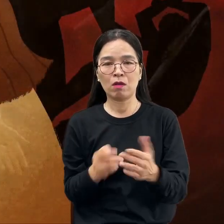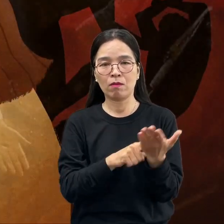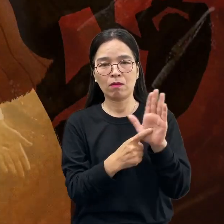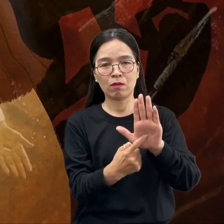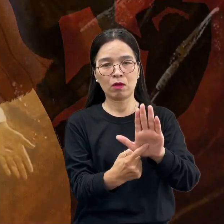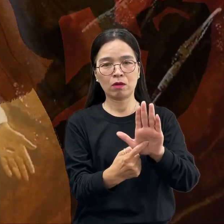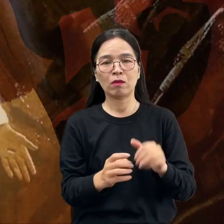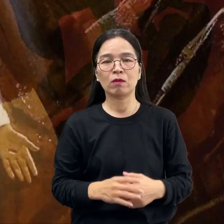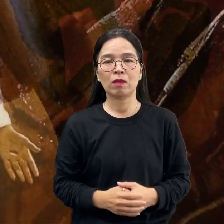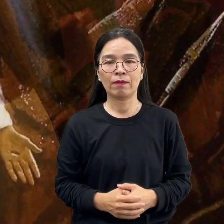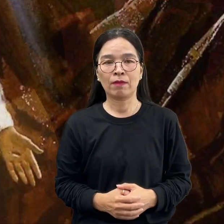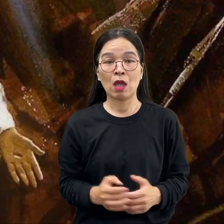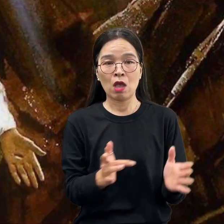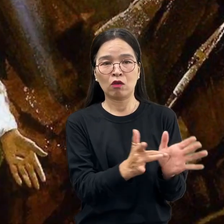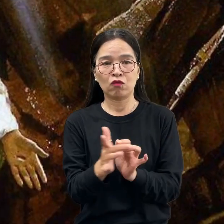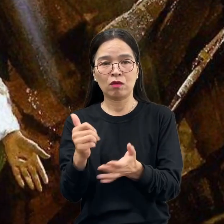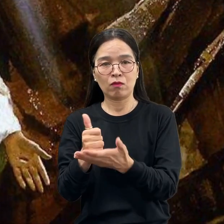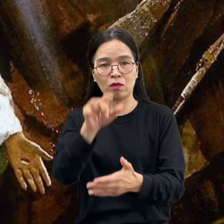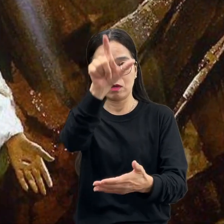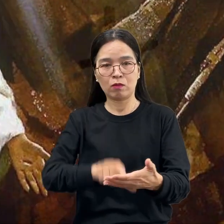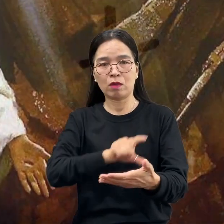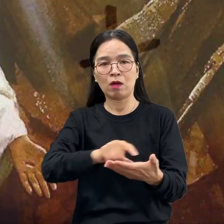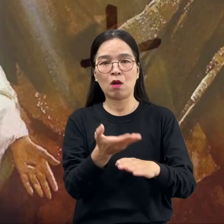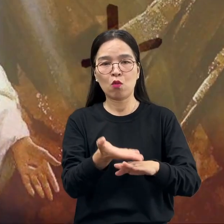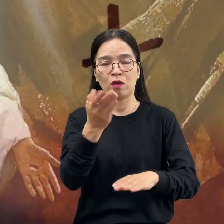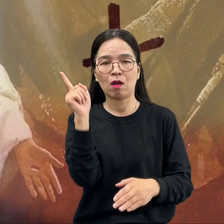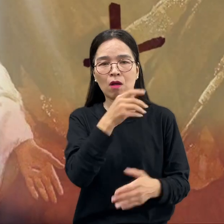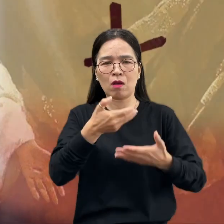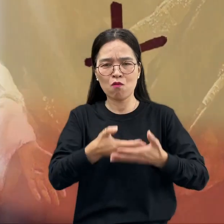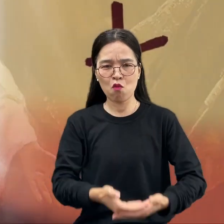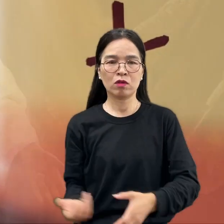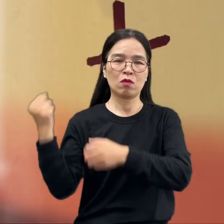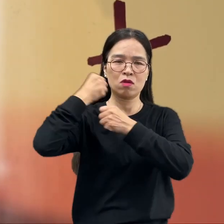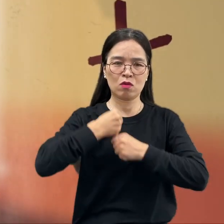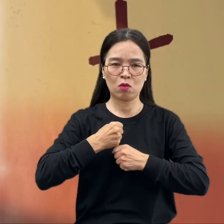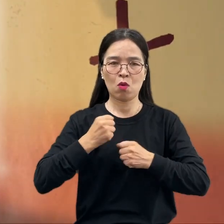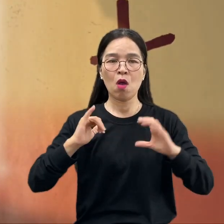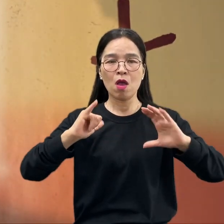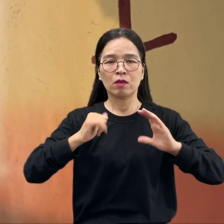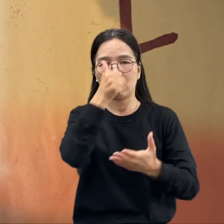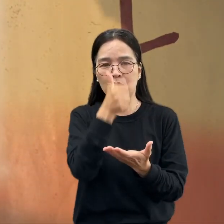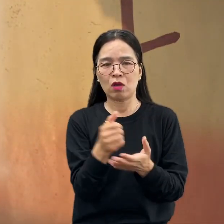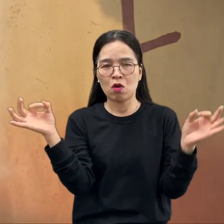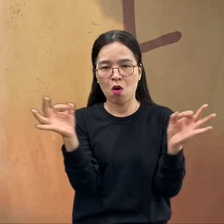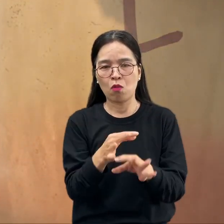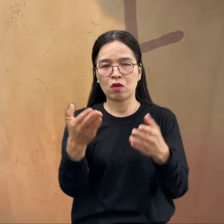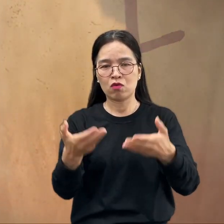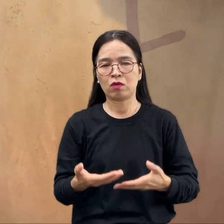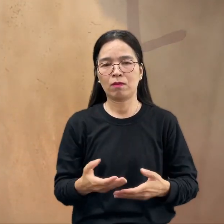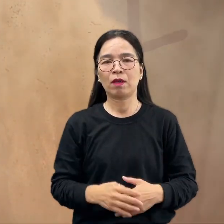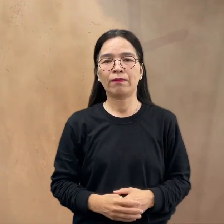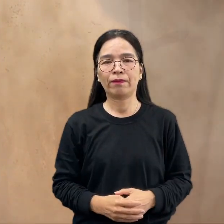것을 예고하신 것입니다. 예수님은 십자가 위에서 악의 무거운 짐을 짊어지셨고 세상의